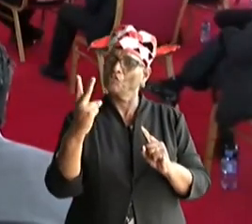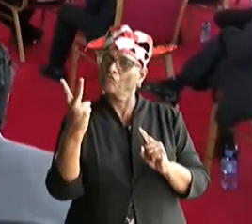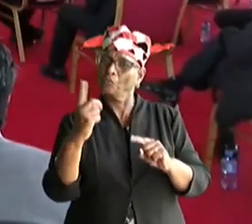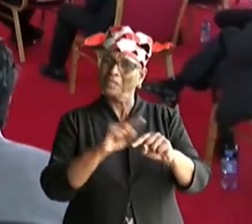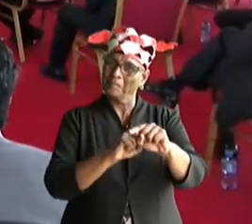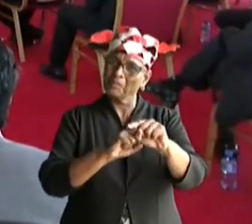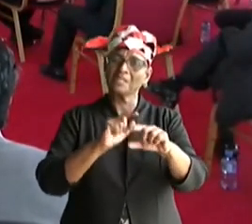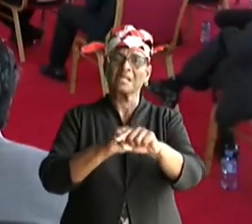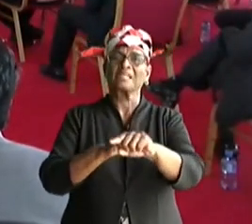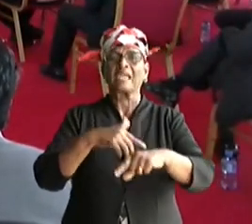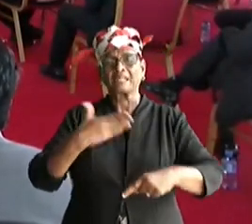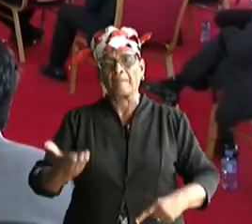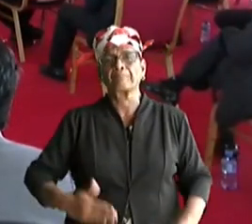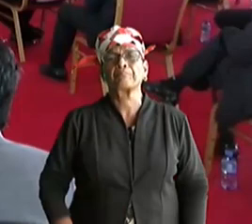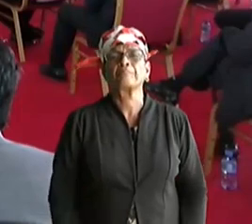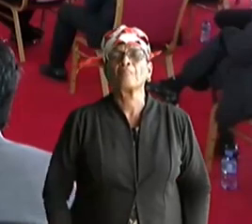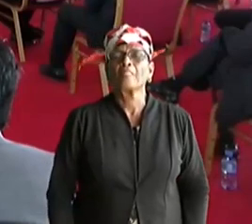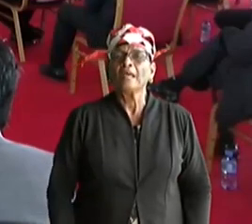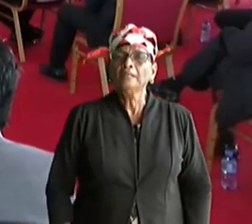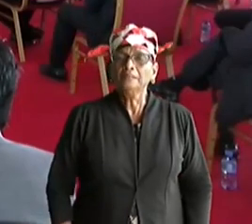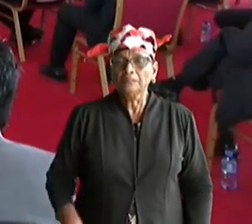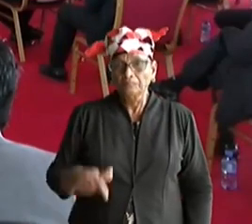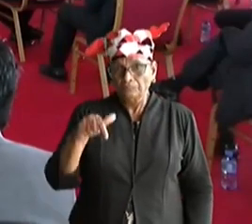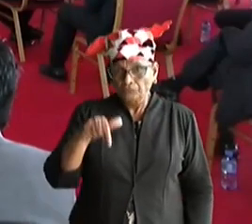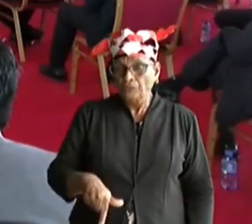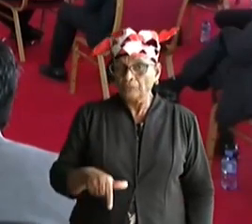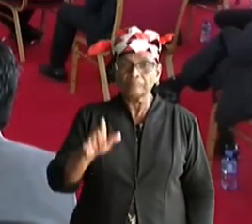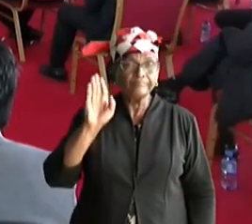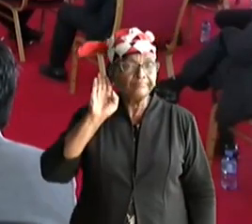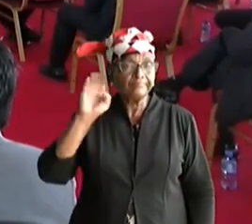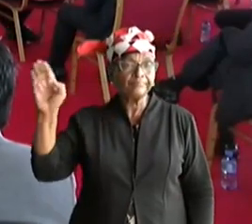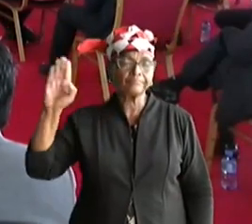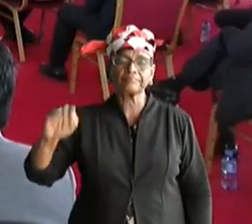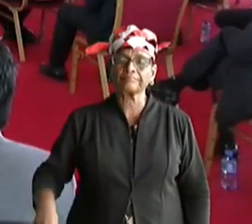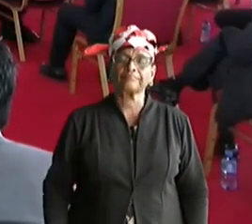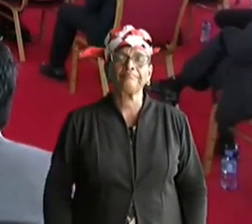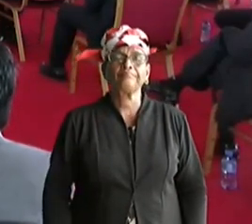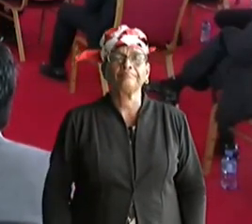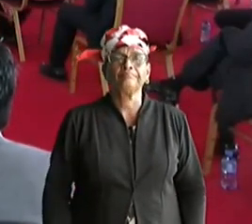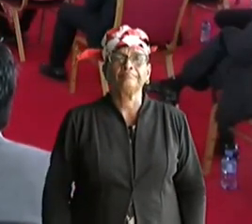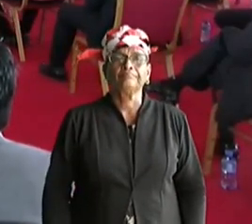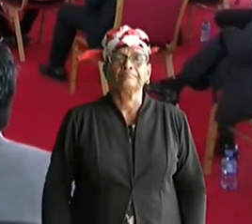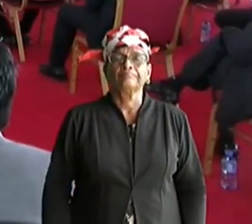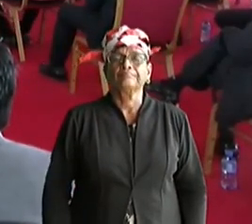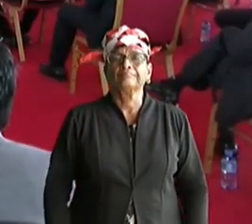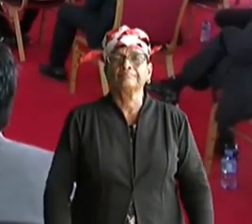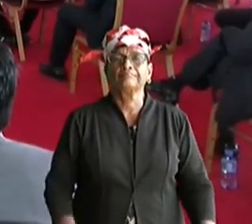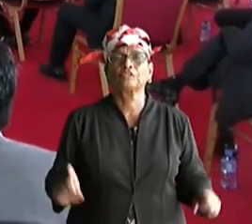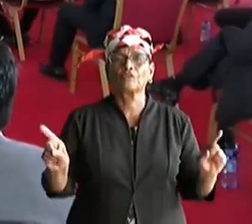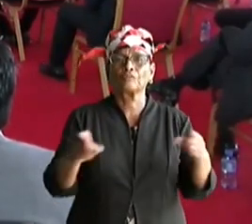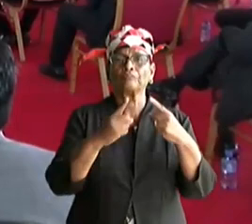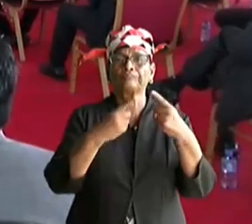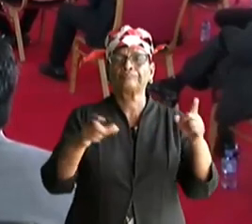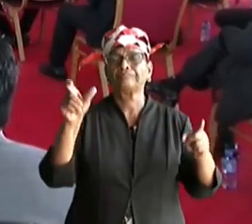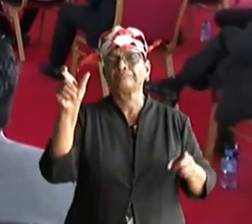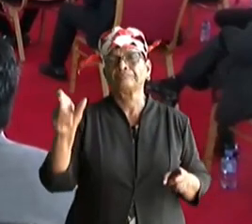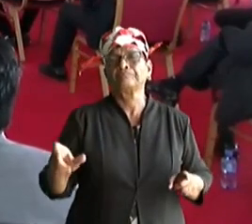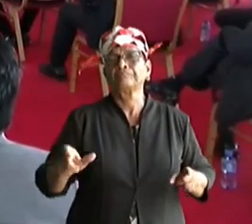de tijd. We gaan nu luisteren naar de heer Jules Fullington.